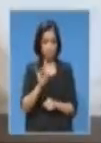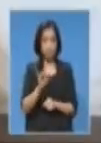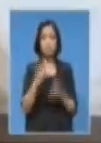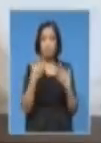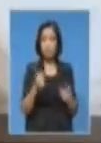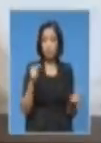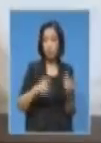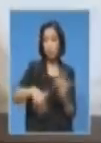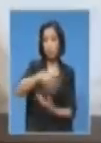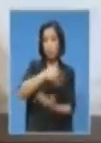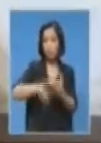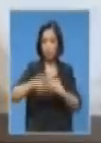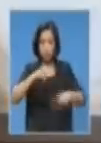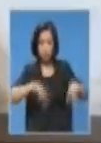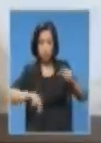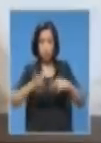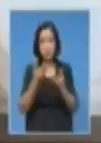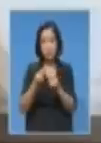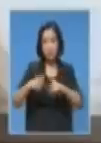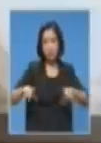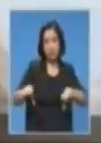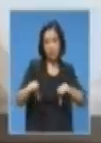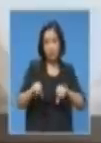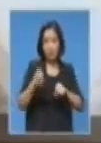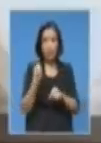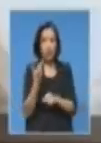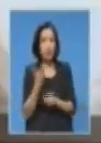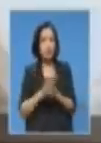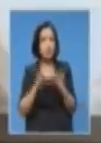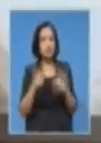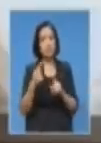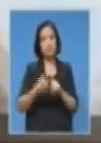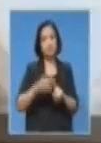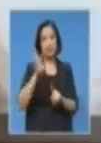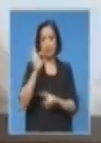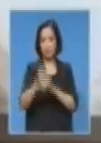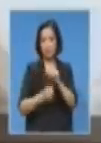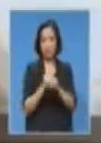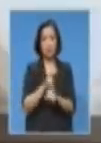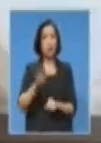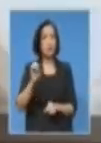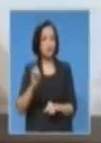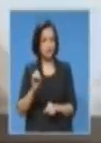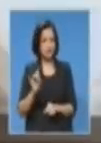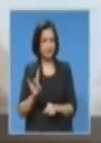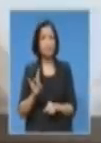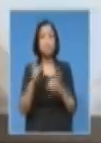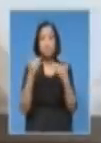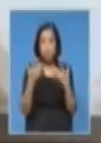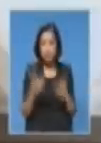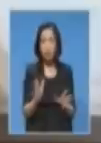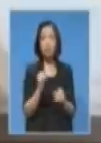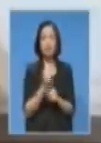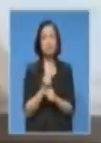ของสิ่งแวดล้อมในเรื่องการวิ่งคืนที่ดินเนี่ยให้เสร็จภายในกันยาตุลาปี58เช่นกันคาดว่าจะสามารถ